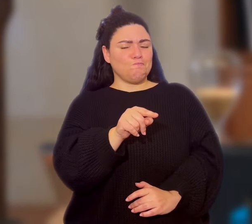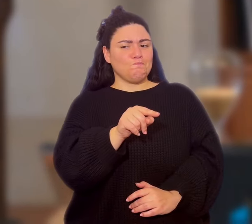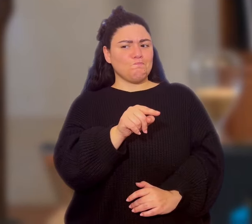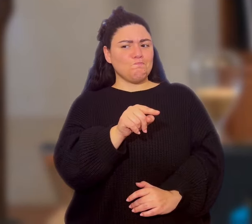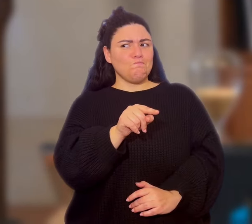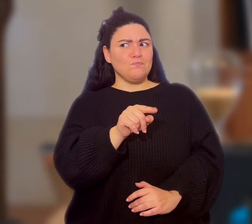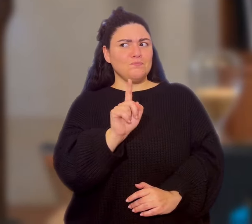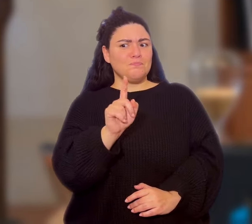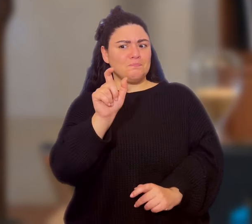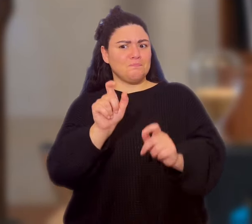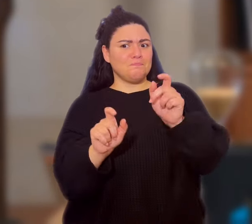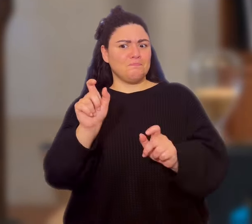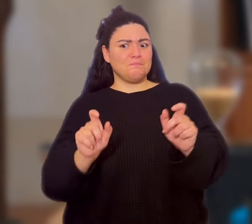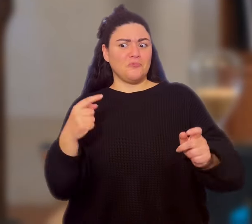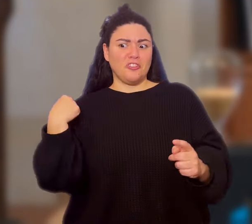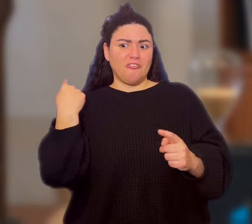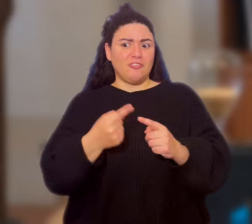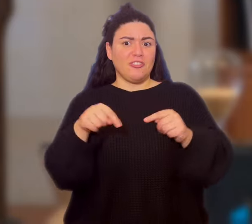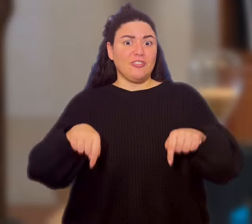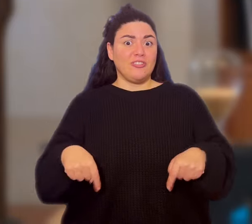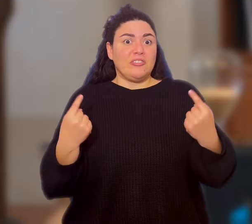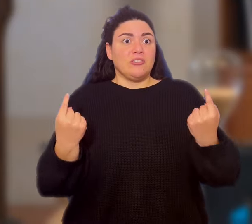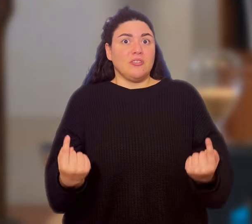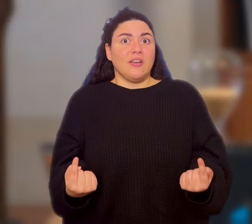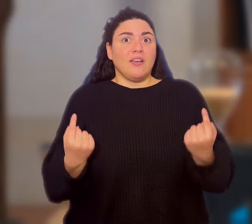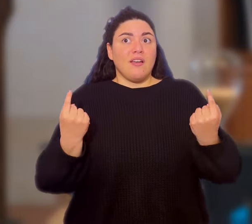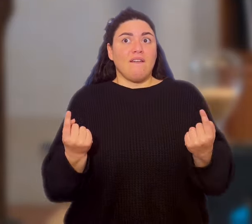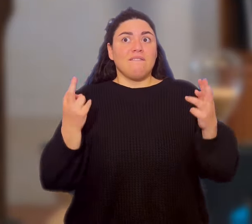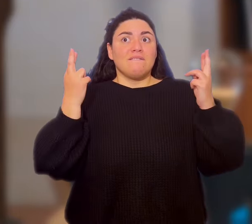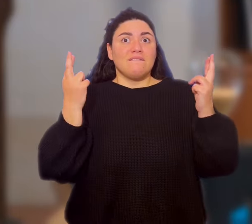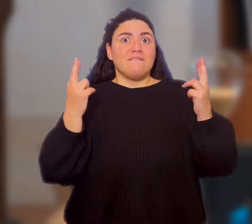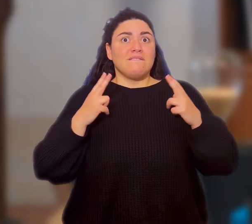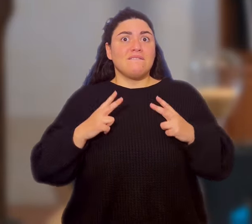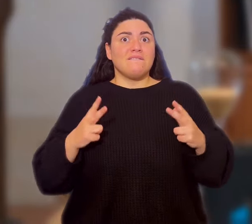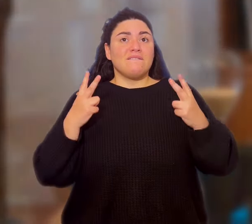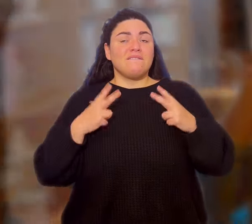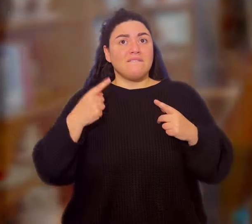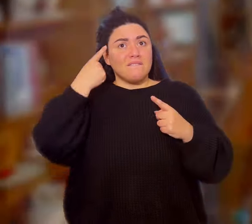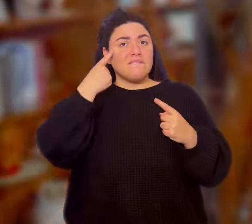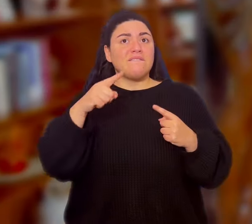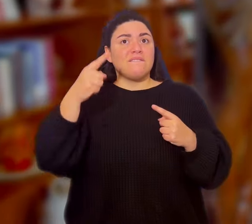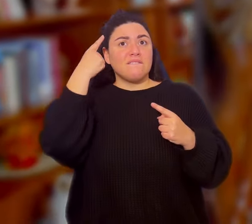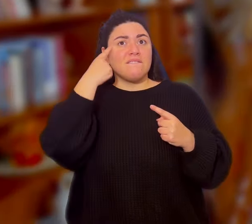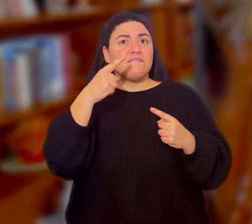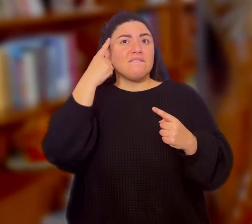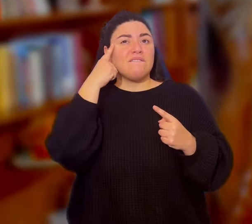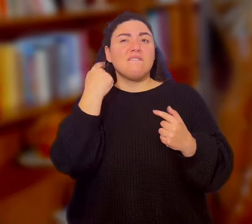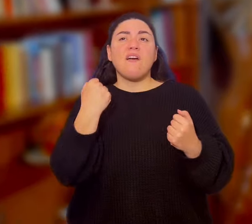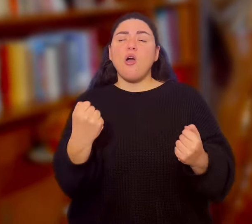crollare un'attesa che fino ad allora era stata così profondamente e